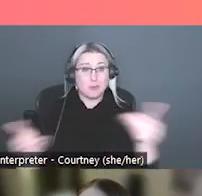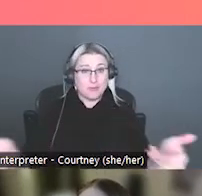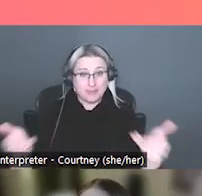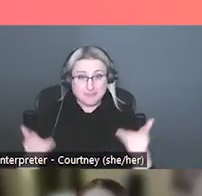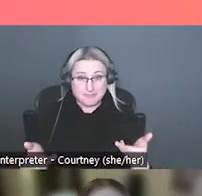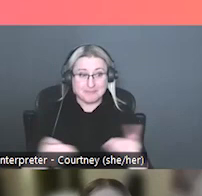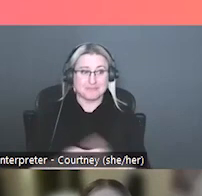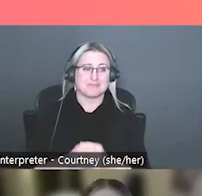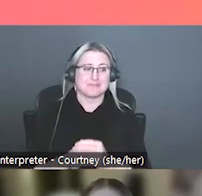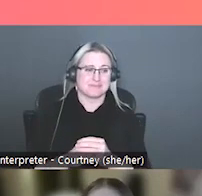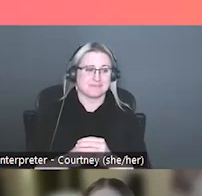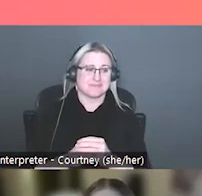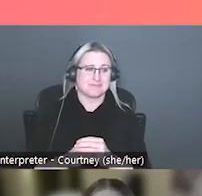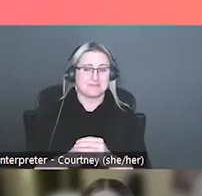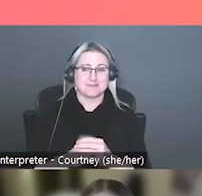Bienvenue.